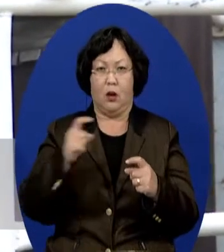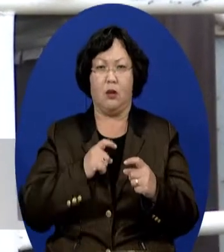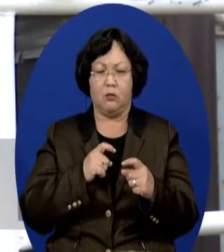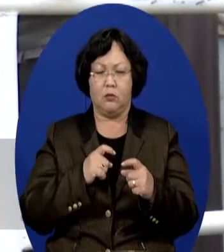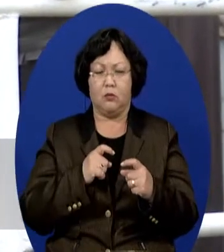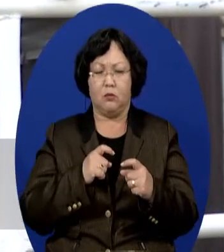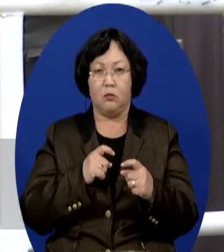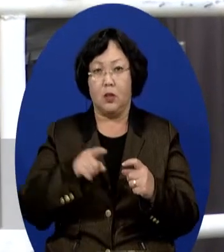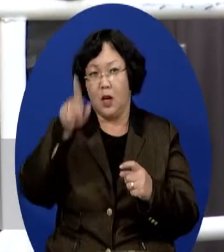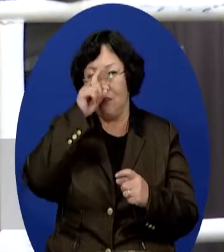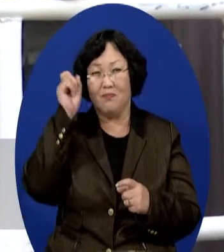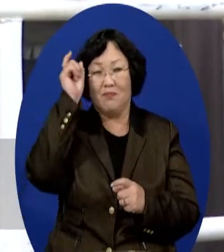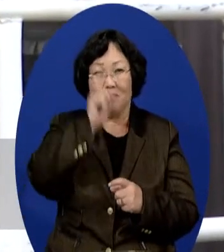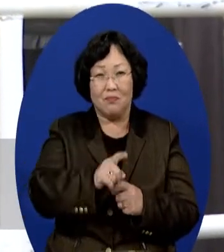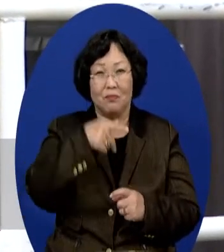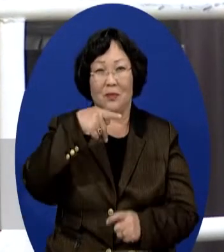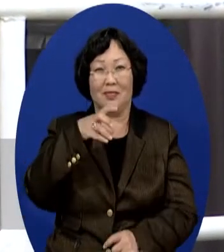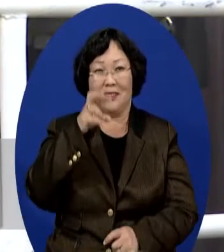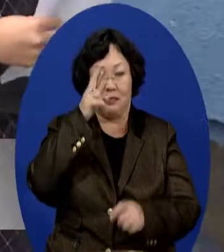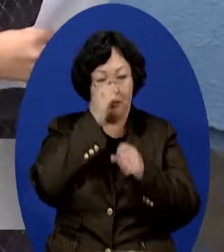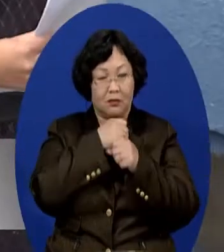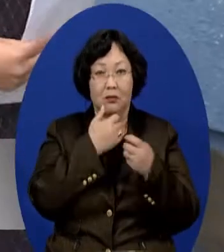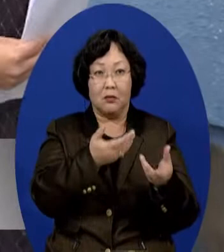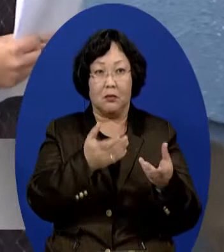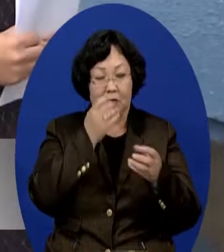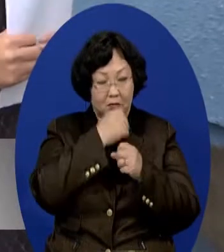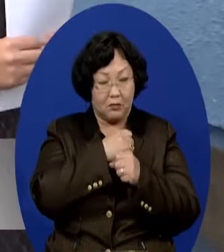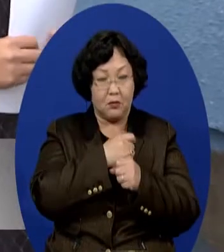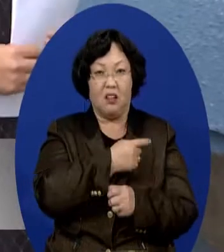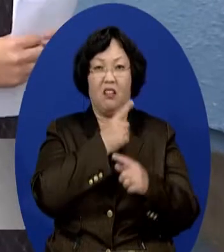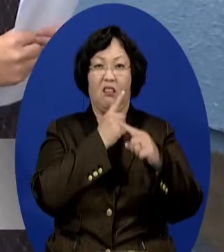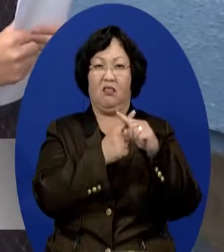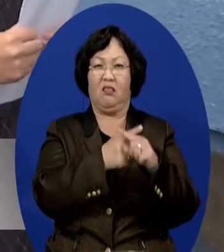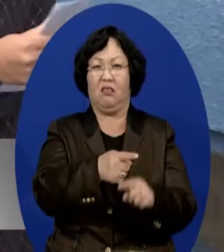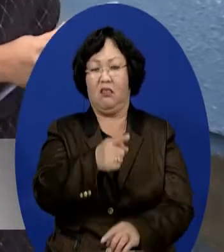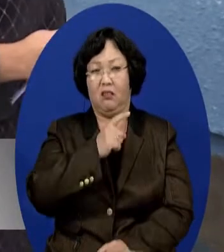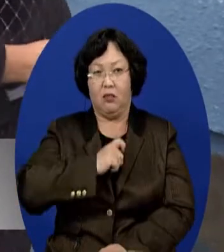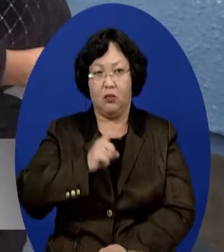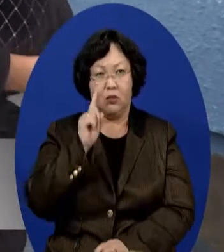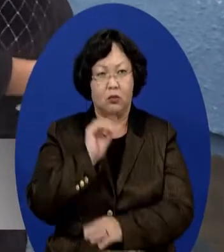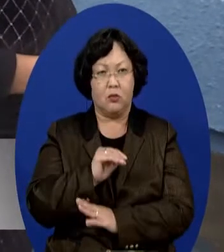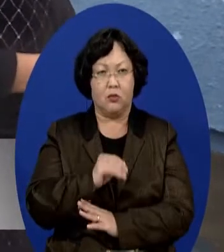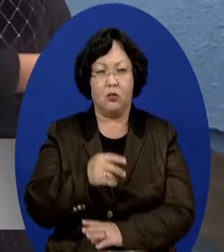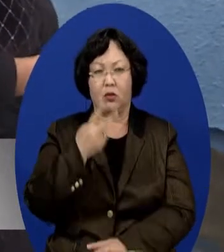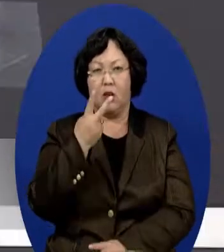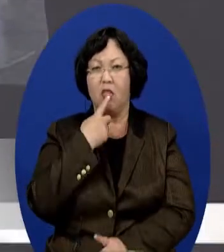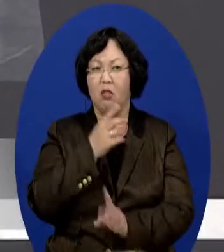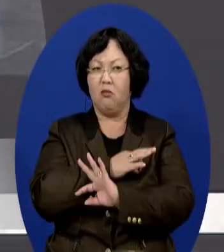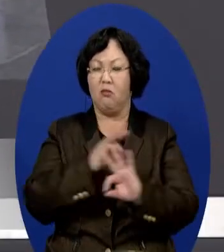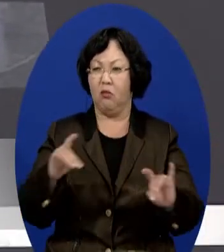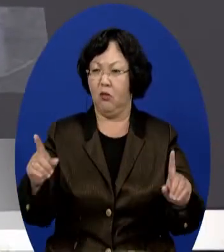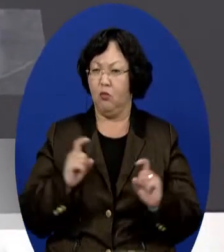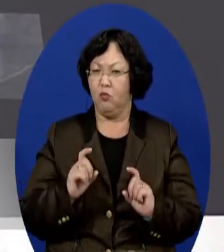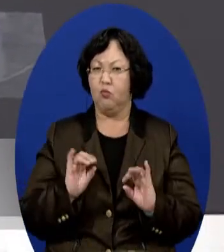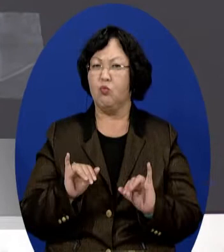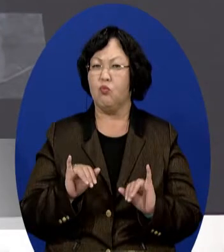эмнэлэгт ирээд PCR өгөхөд эерэг хариу гарсныг иргэд ярьлаа. Иргэний хэлж байгаагаар нэг өдөрт 2 өөр хариу сонсож байна. Өмнөх өдөр нь